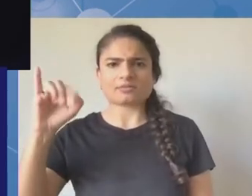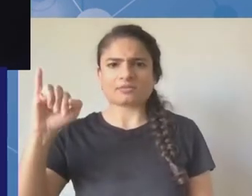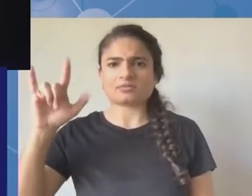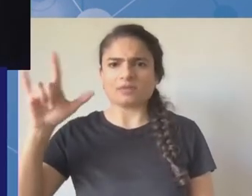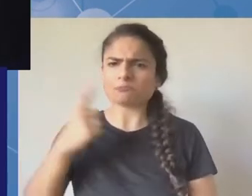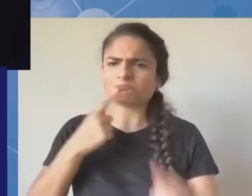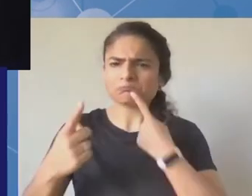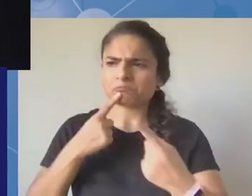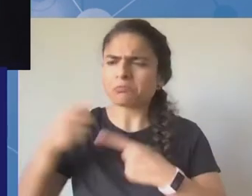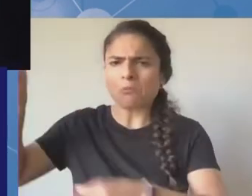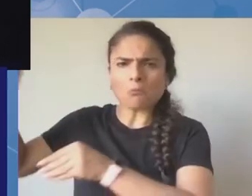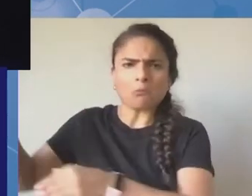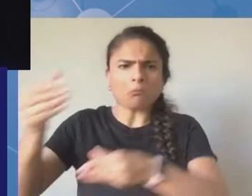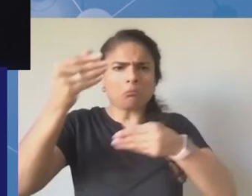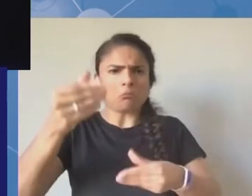الدكتور أدل،